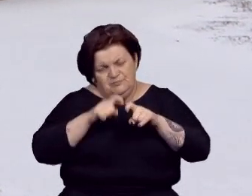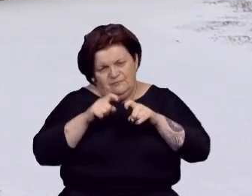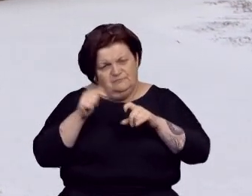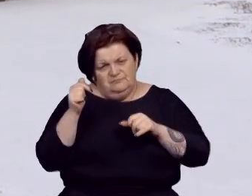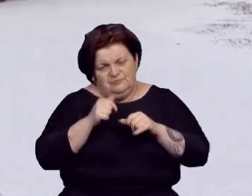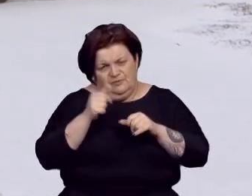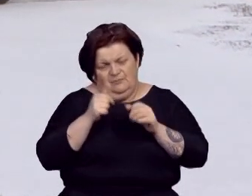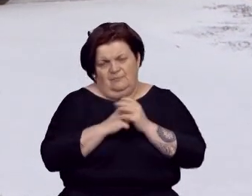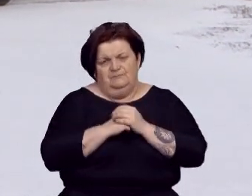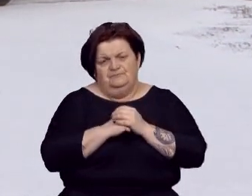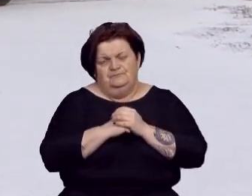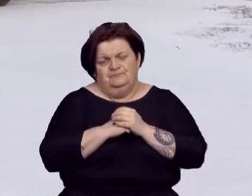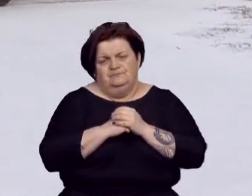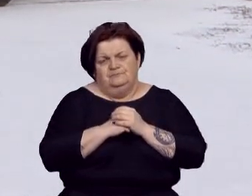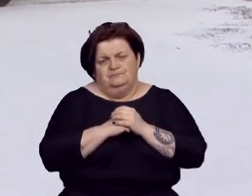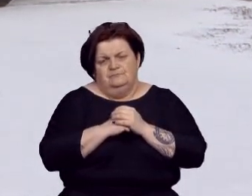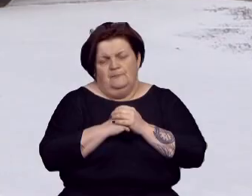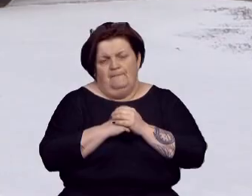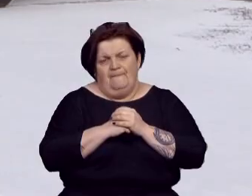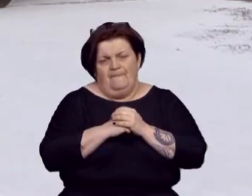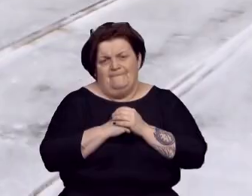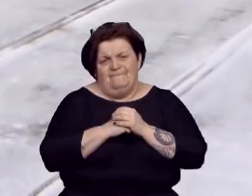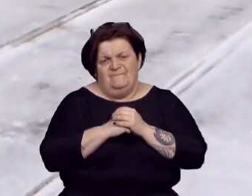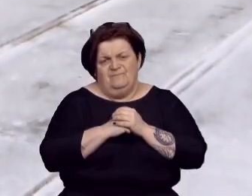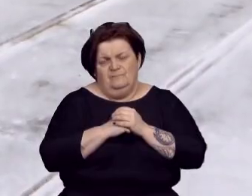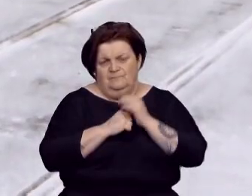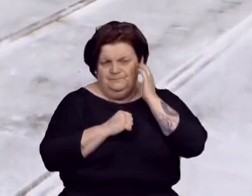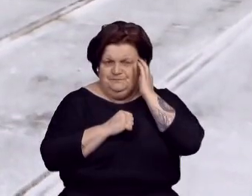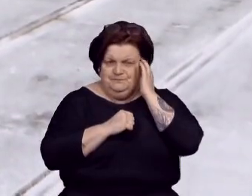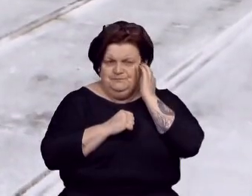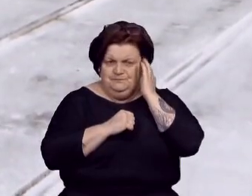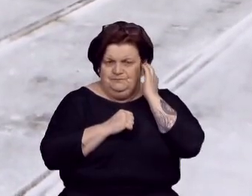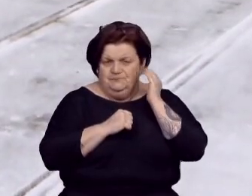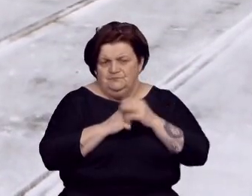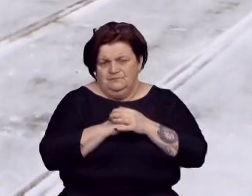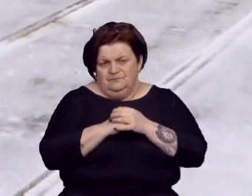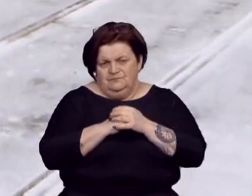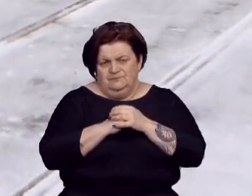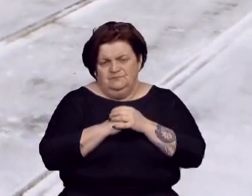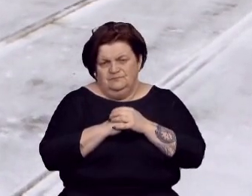w budynku zasilającym trakcję.